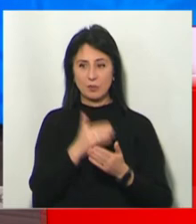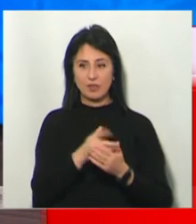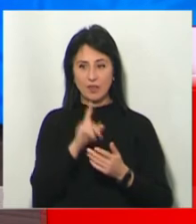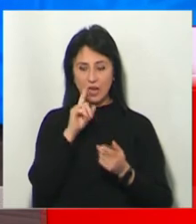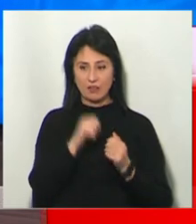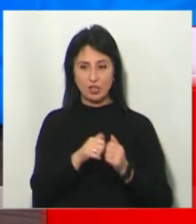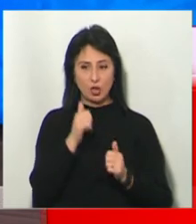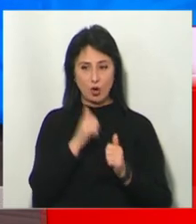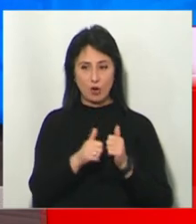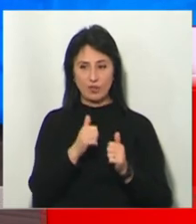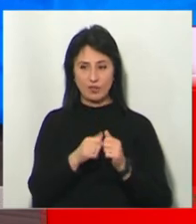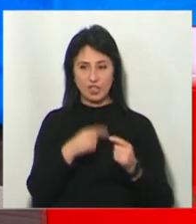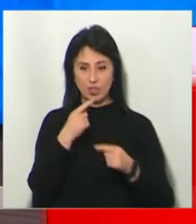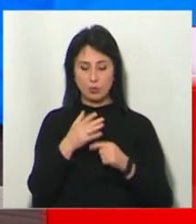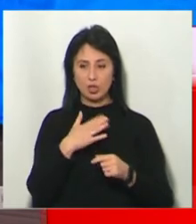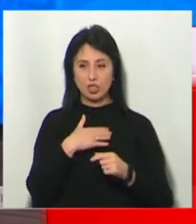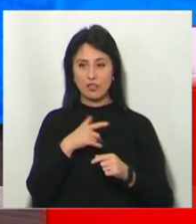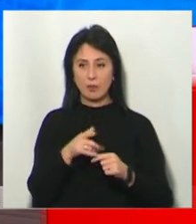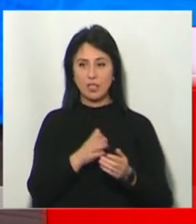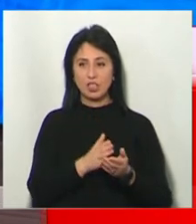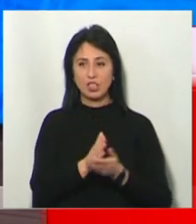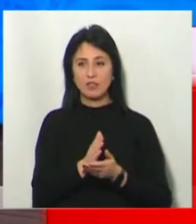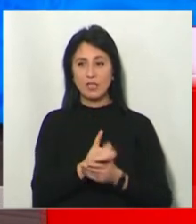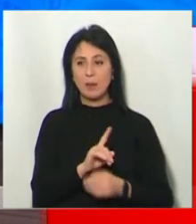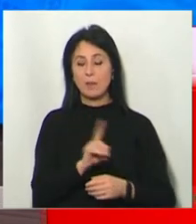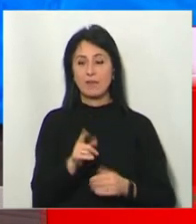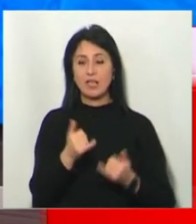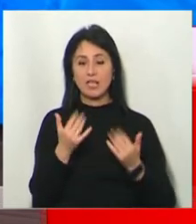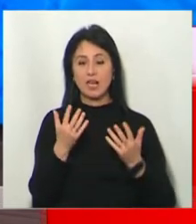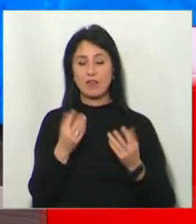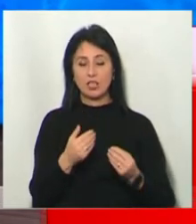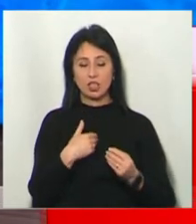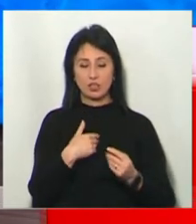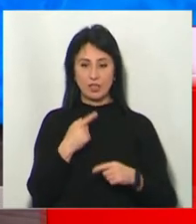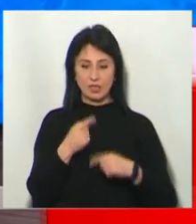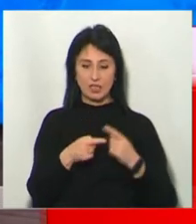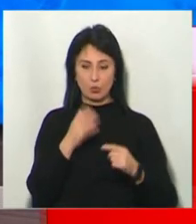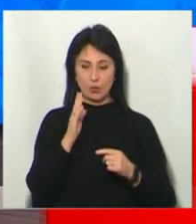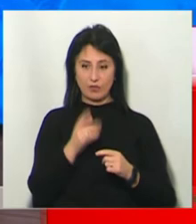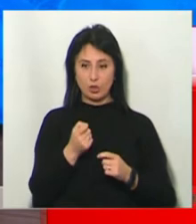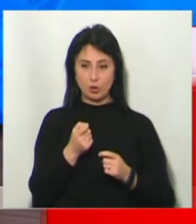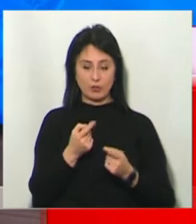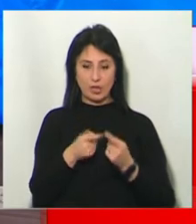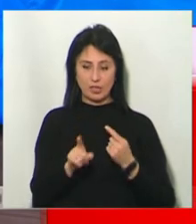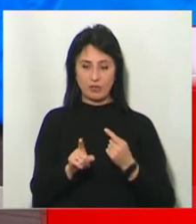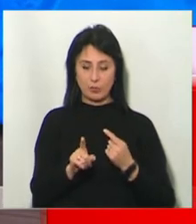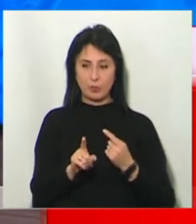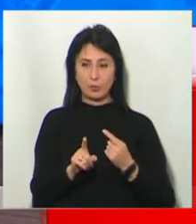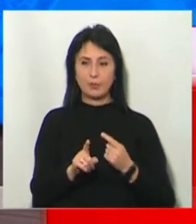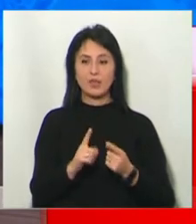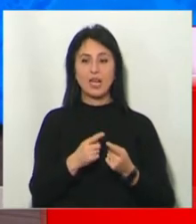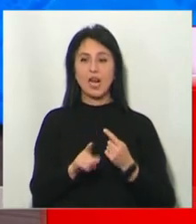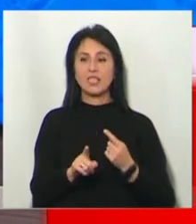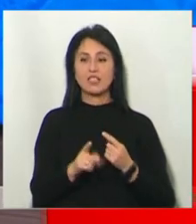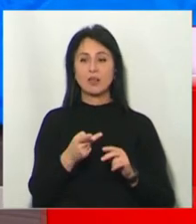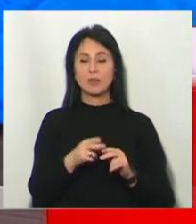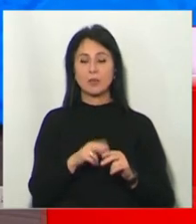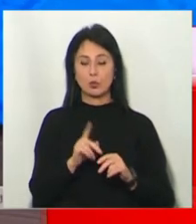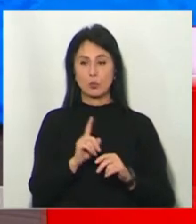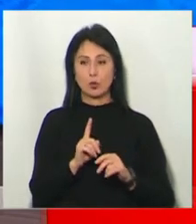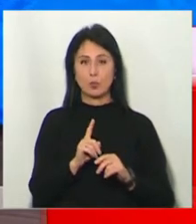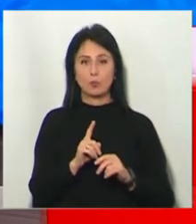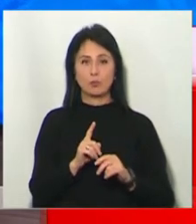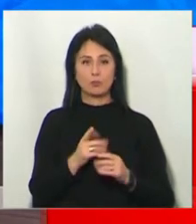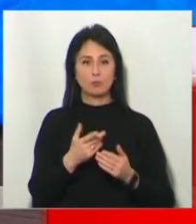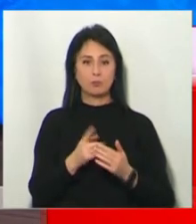თქვენ გახსოვთ, რომ ყოველთვის საუბრობთ ჩვენ ამ ჭრილში. Მაგრამ დღევანდელი ჩვენი საუბარი იქნება ცოტა განსხვავებული. განსხვავებული იმიტომ